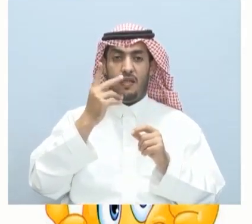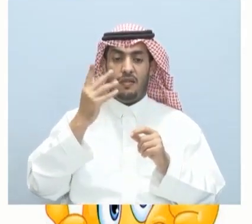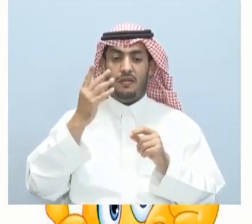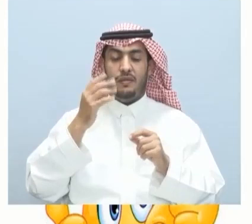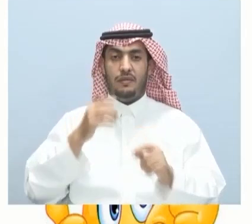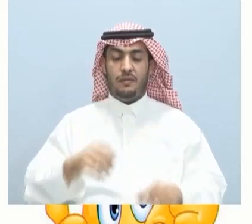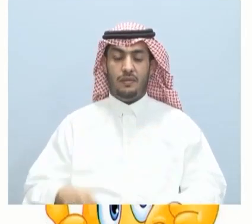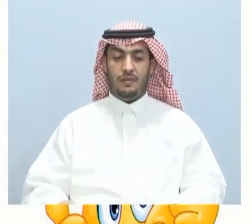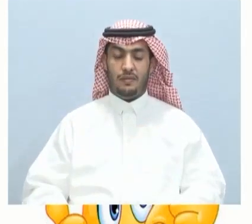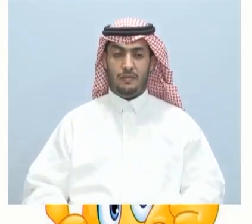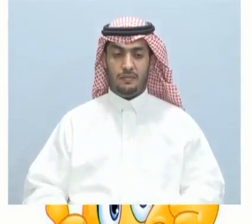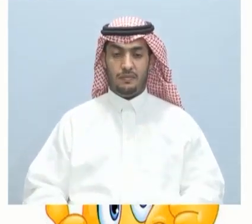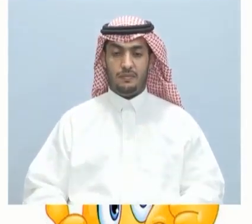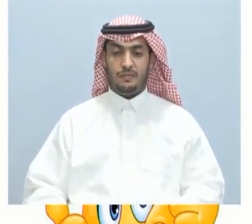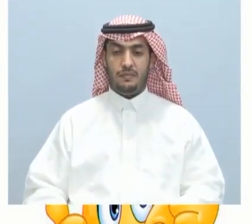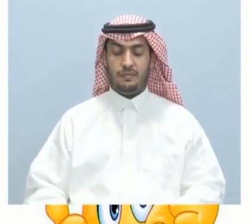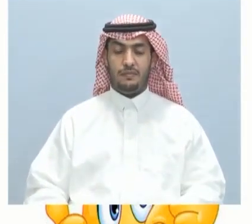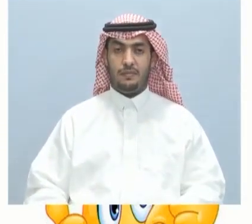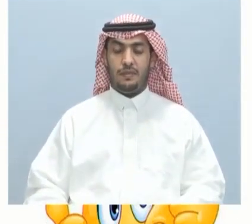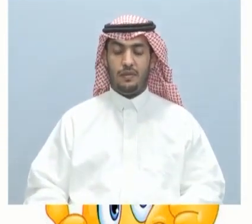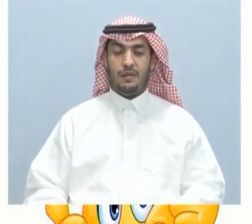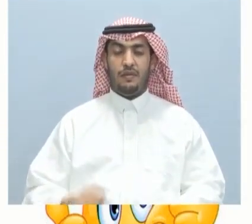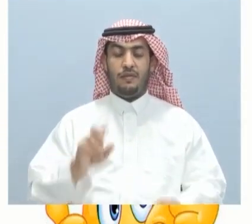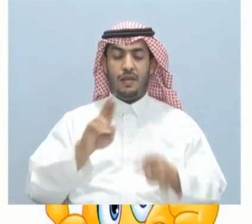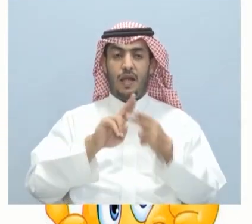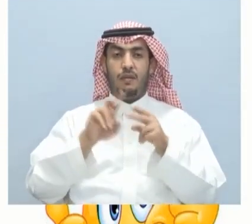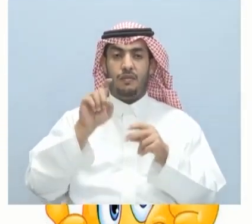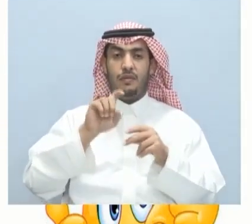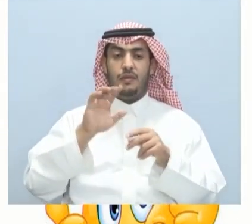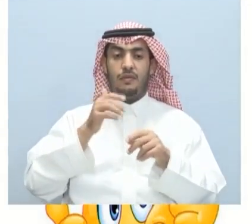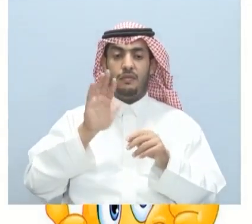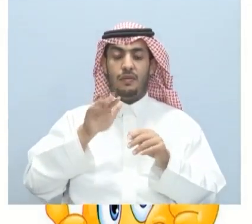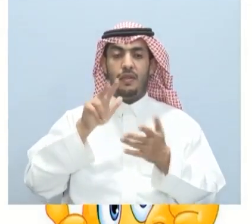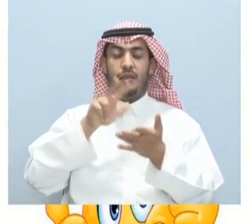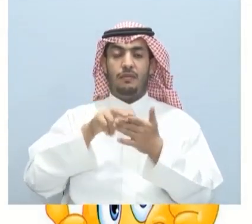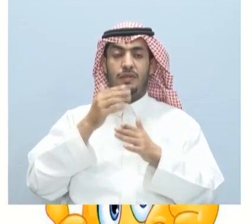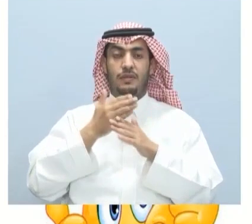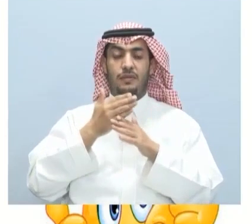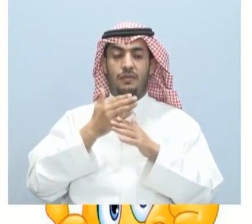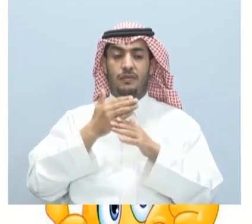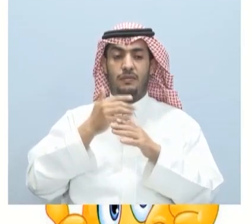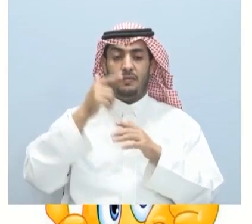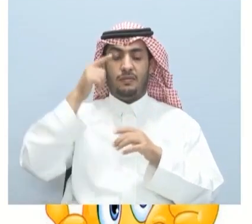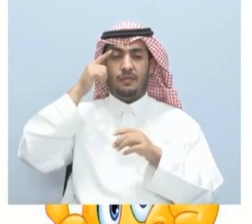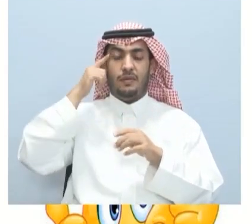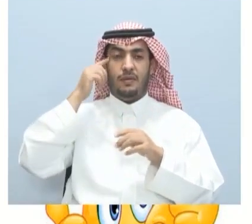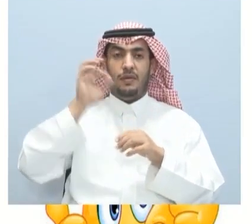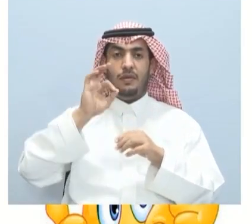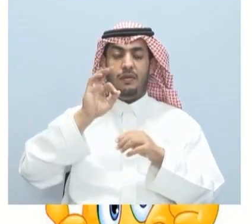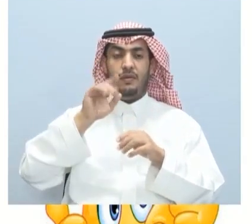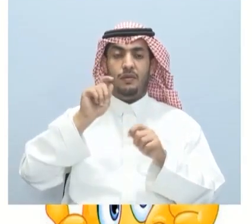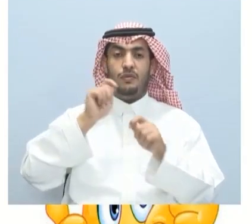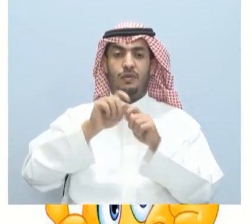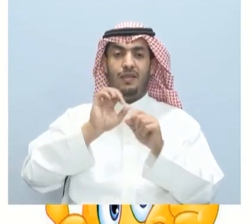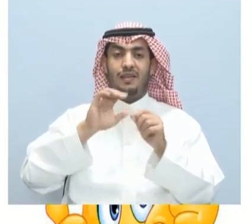تمام نطبقها هذه كيف نطبقها في حل المسائل طيب لماذا نحن نطبقها لانني احتاج اني مثلا اصنع